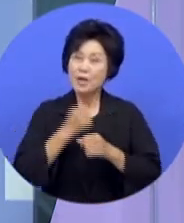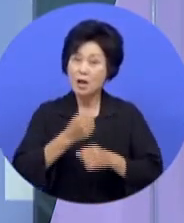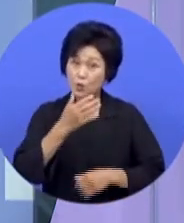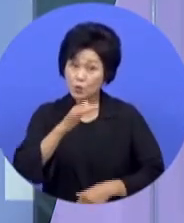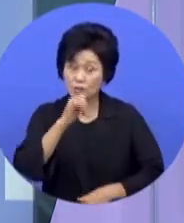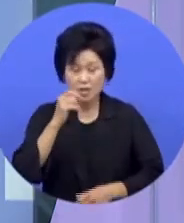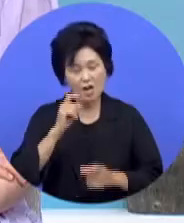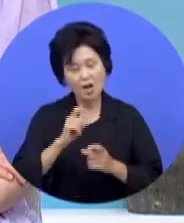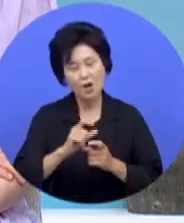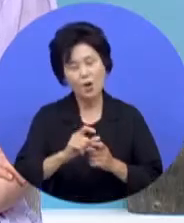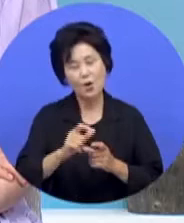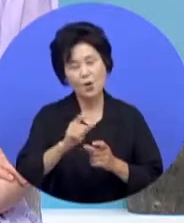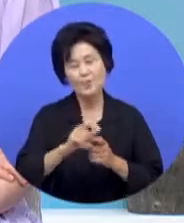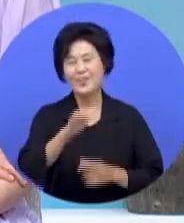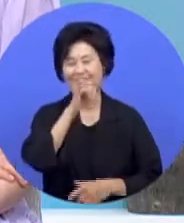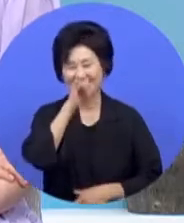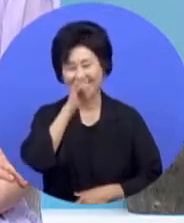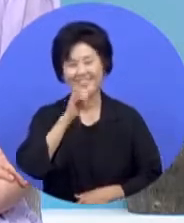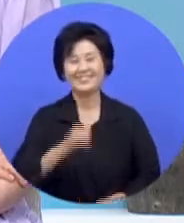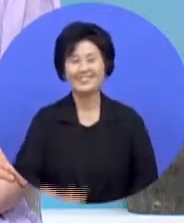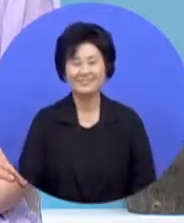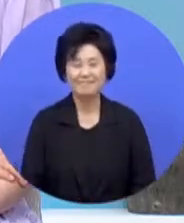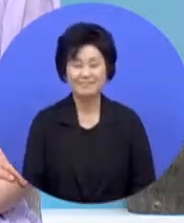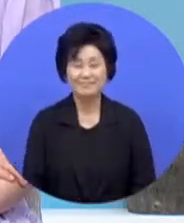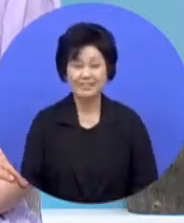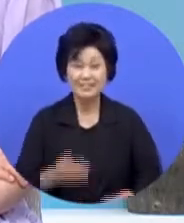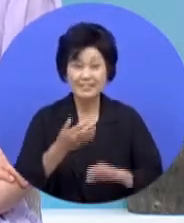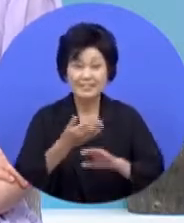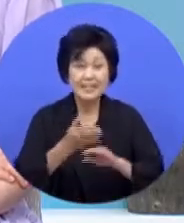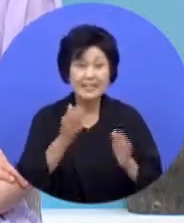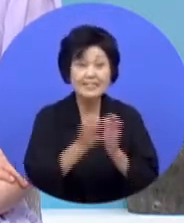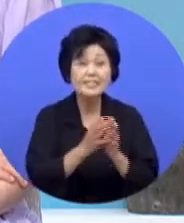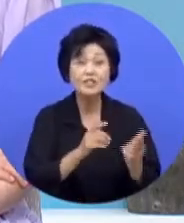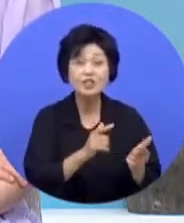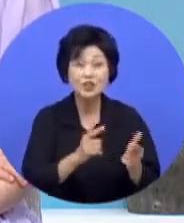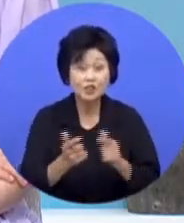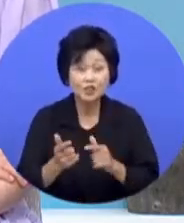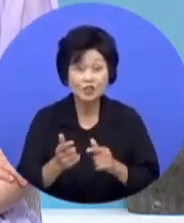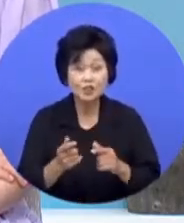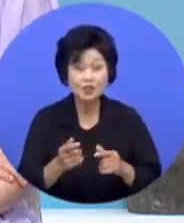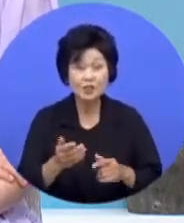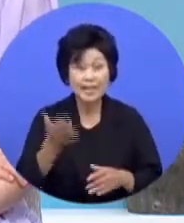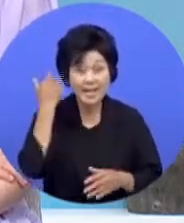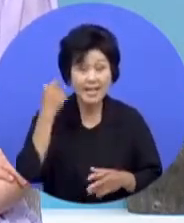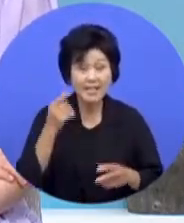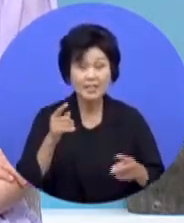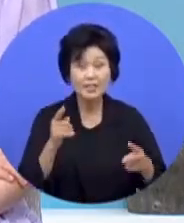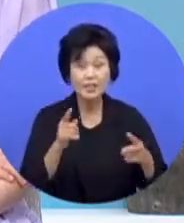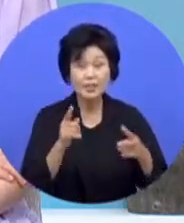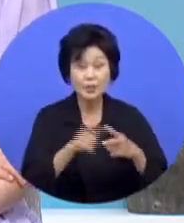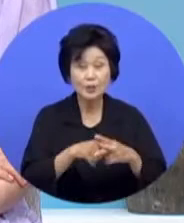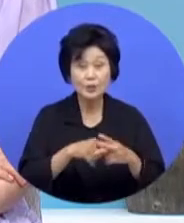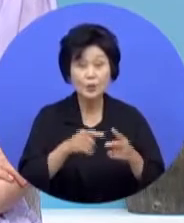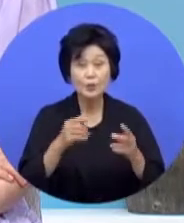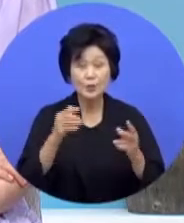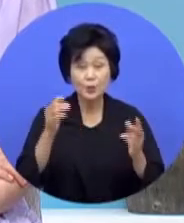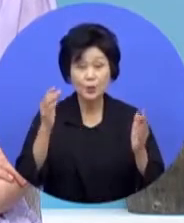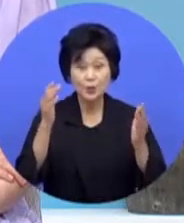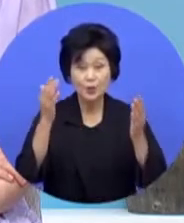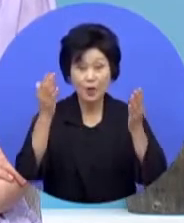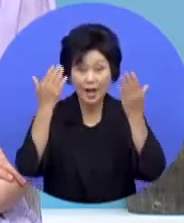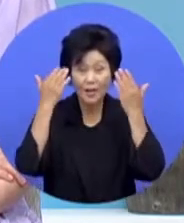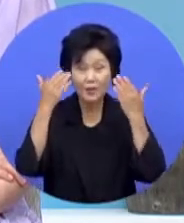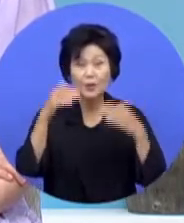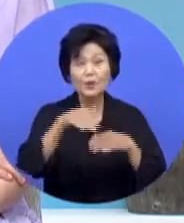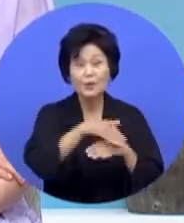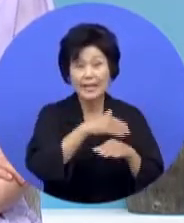그러면은 다른 친구들 있잖아요. 네. 그전에 왜 저 그 왜 초등학교 같이 다녔던 아니면 교회에서도 교회 친구들 중에서도 왜 공교육